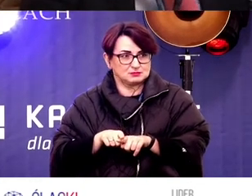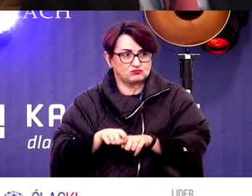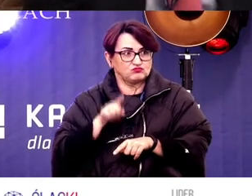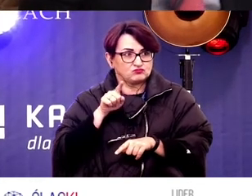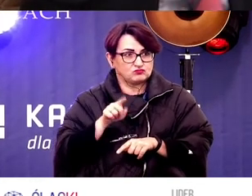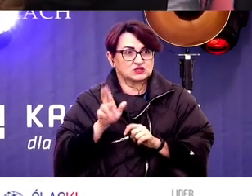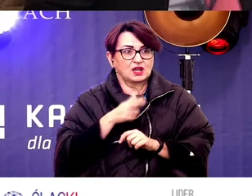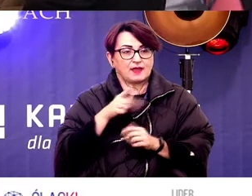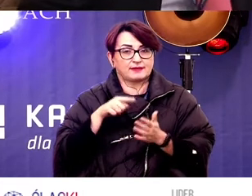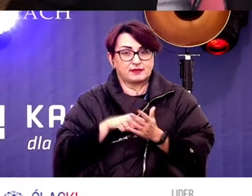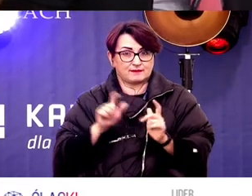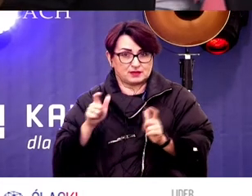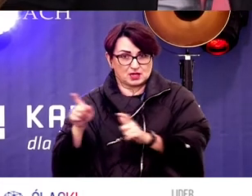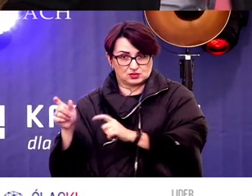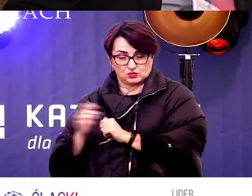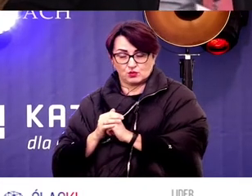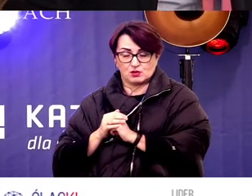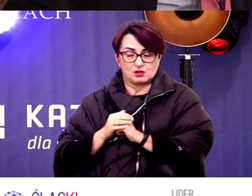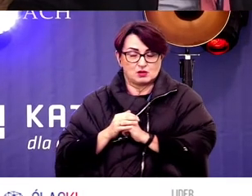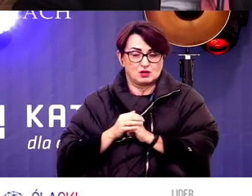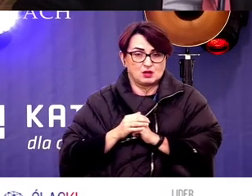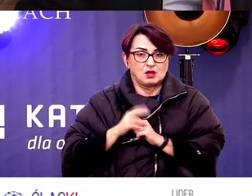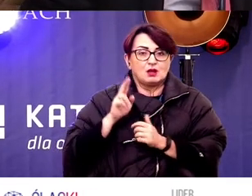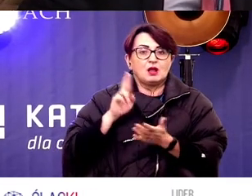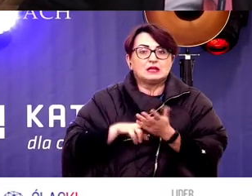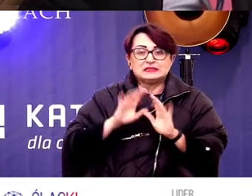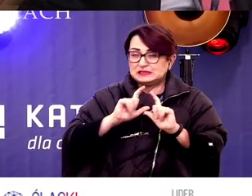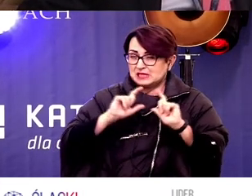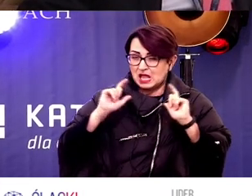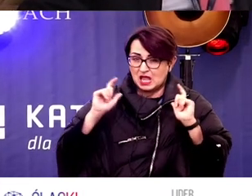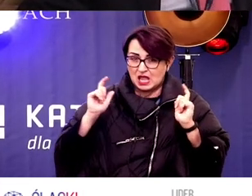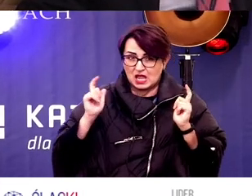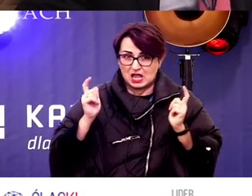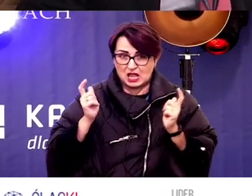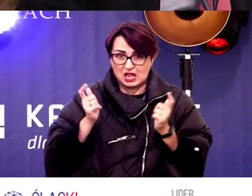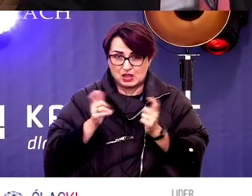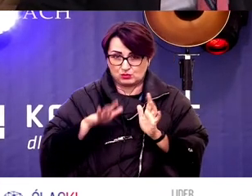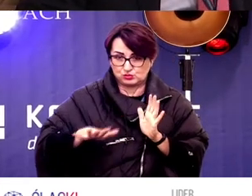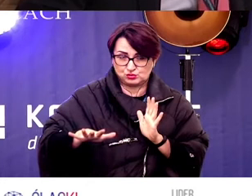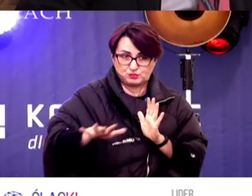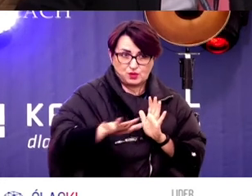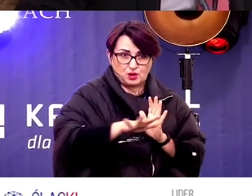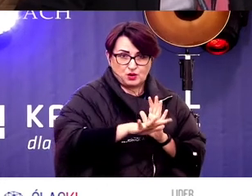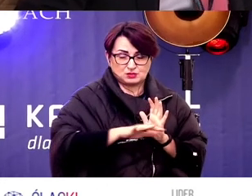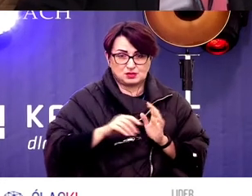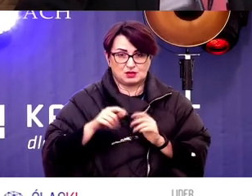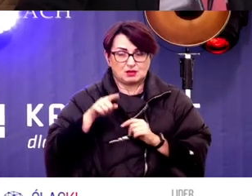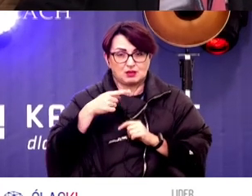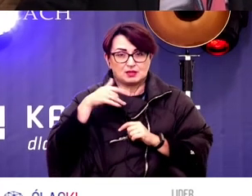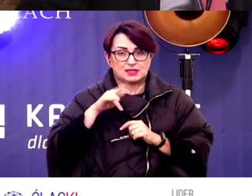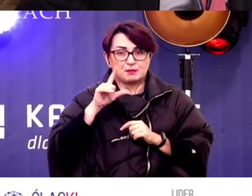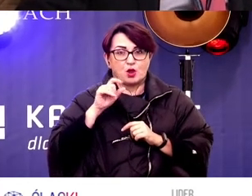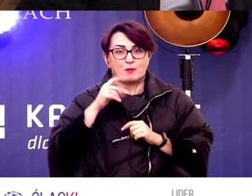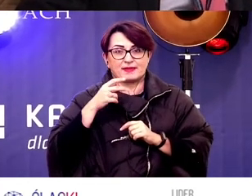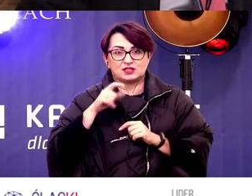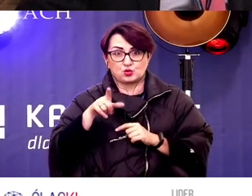kiedy to się wydarzyło, to na całą społeczność, czy cały korpus dyplomatyczny akredytowany na Kubie,